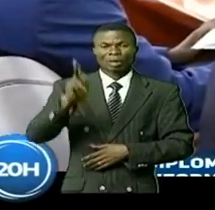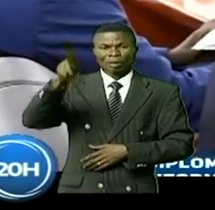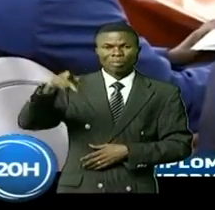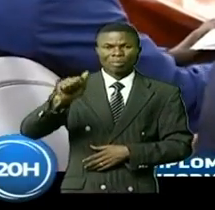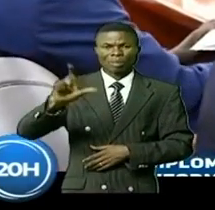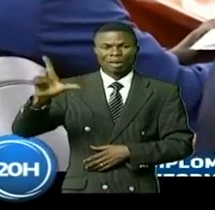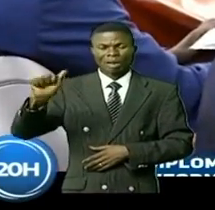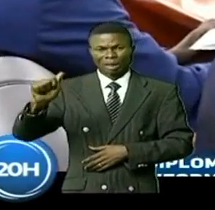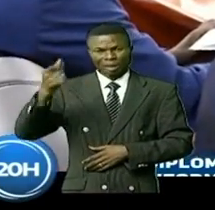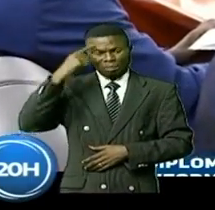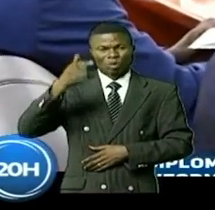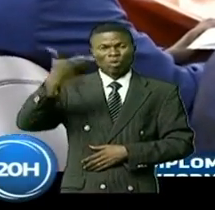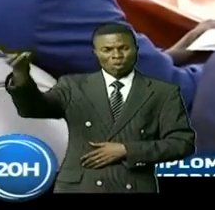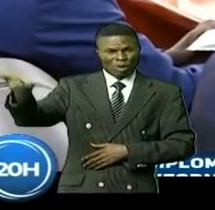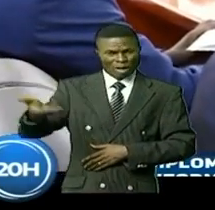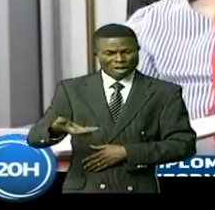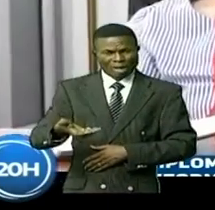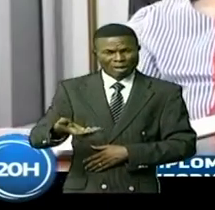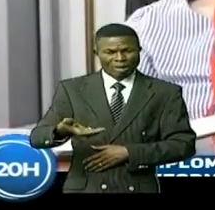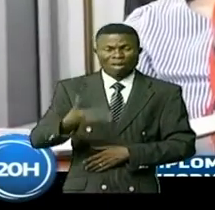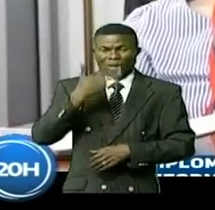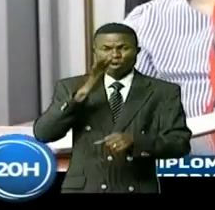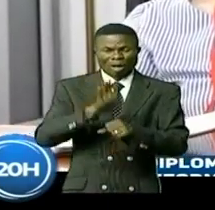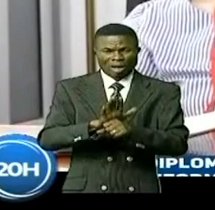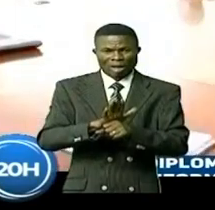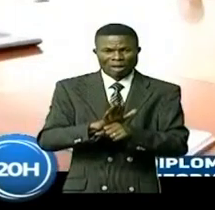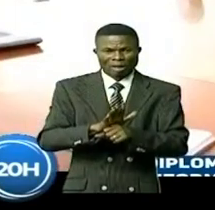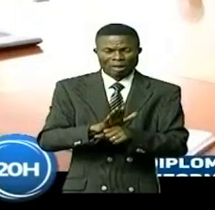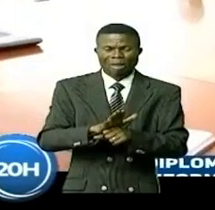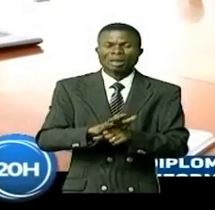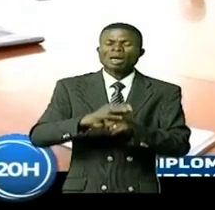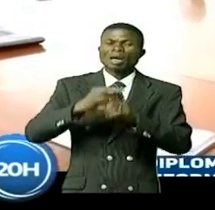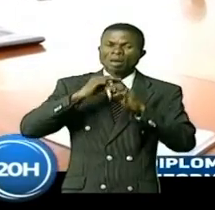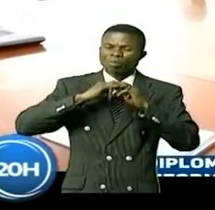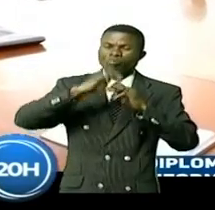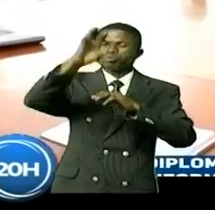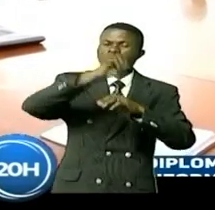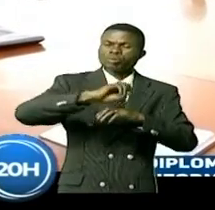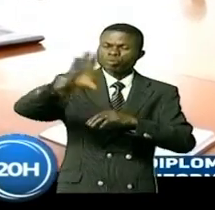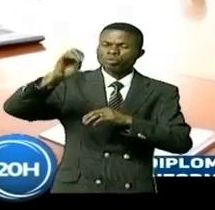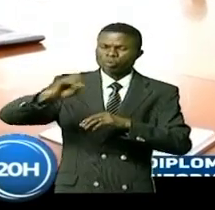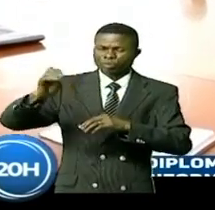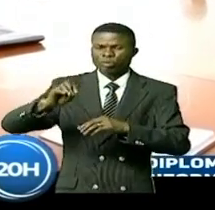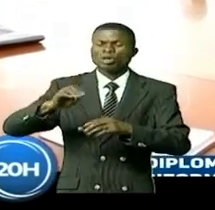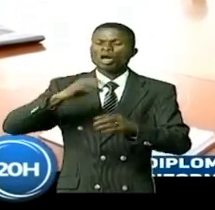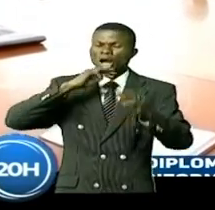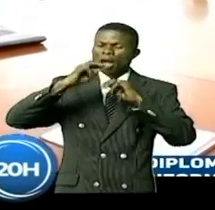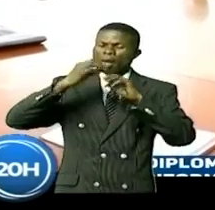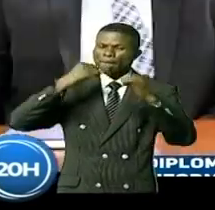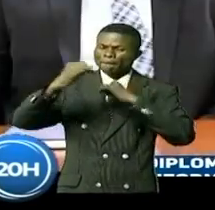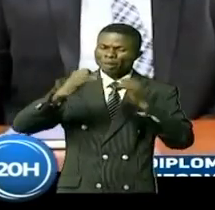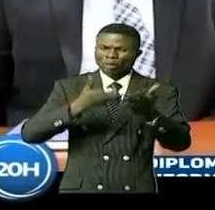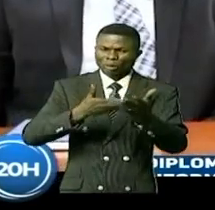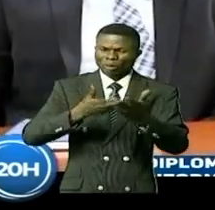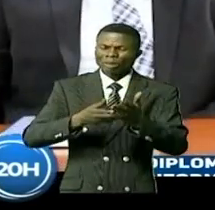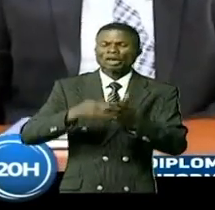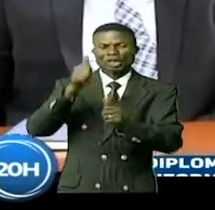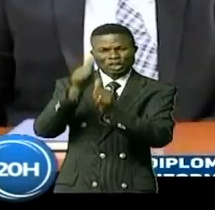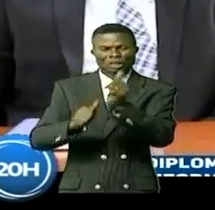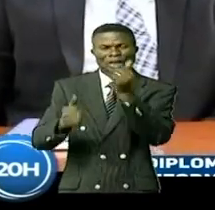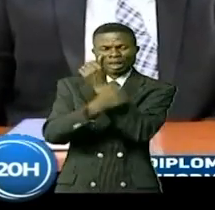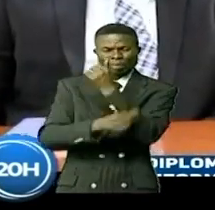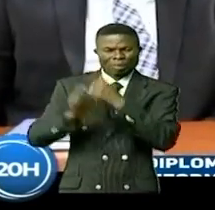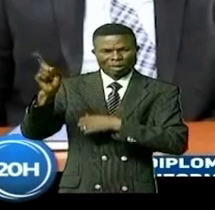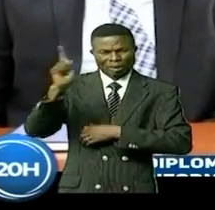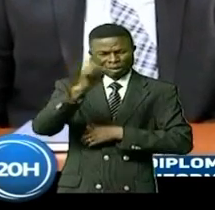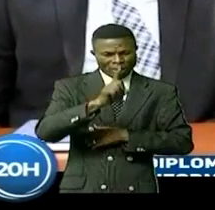pour cette invitation et lui a promis la transmission directe et fidèle de cette communication à leurs pays